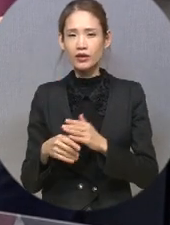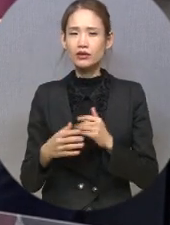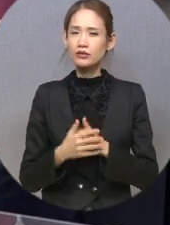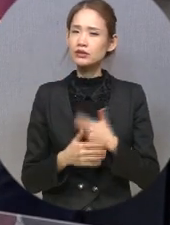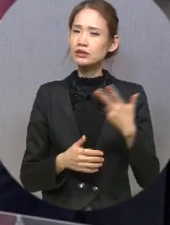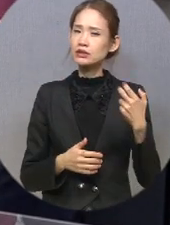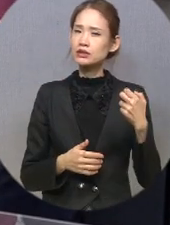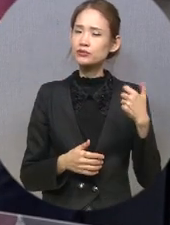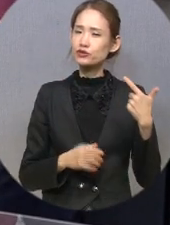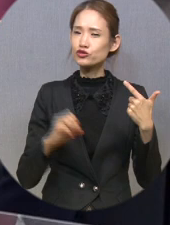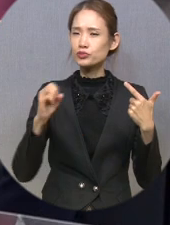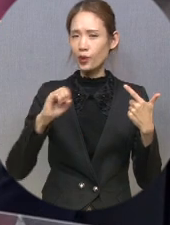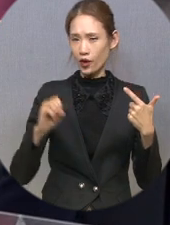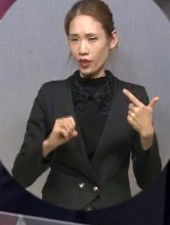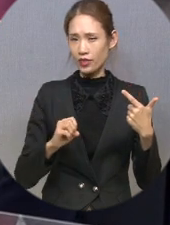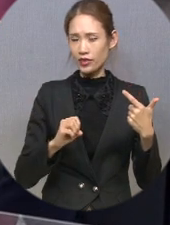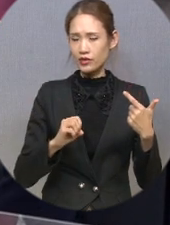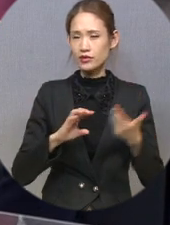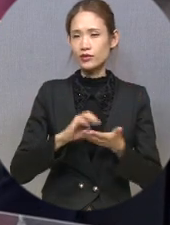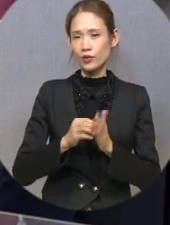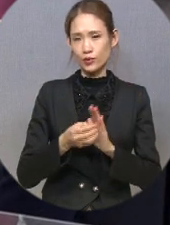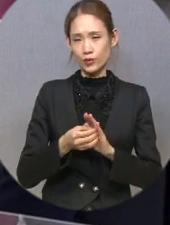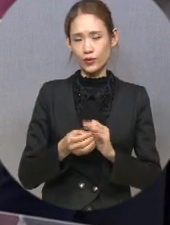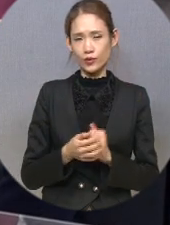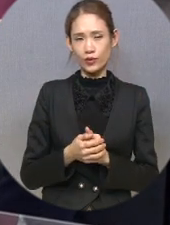기억하는데요. 교장 선생님들이,